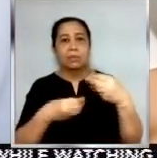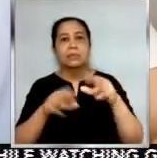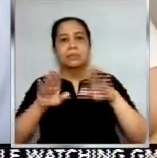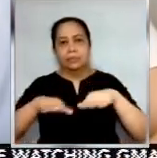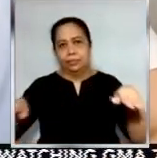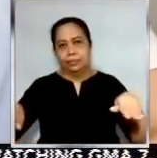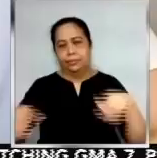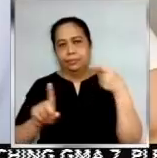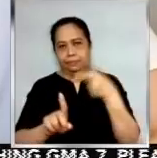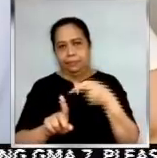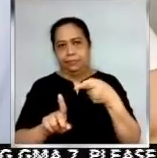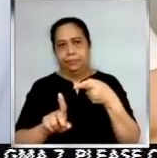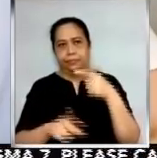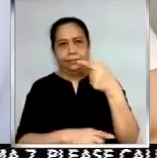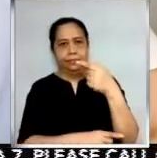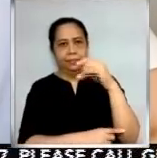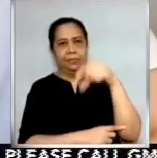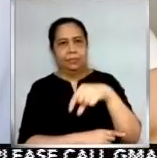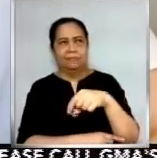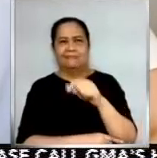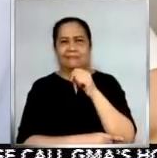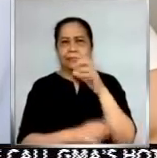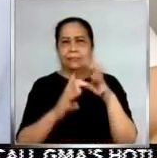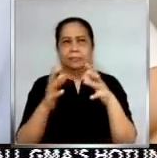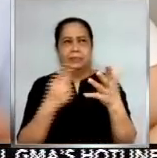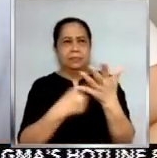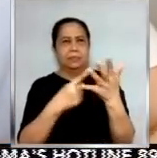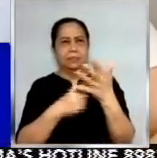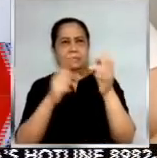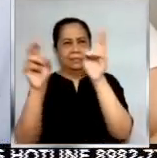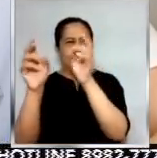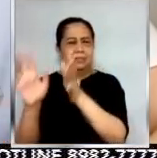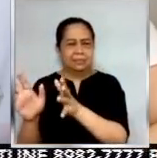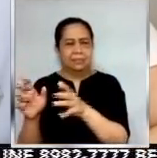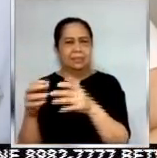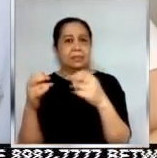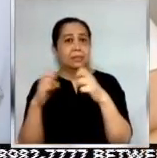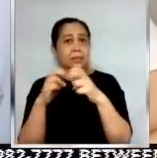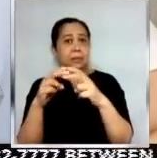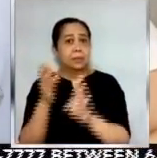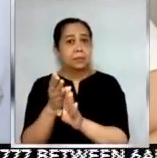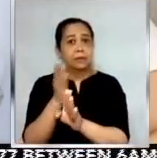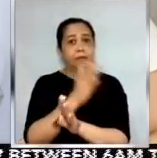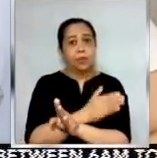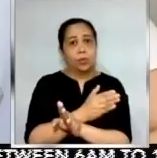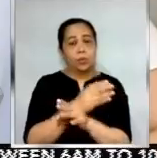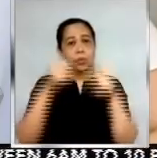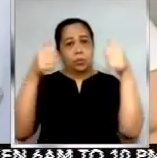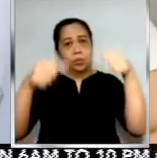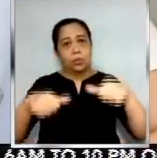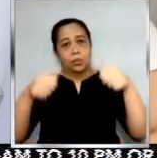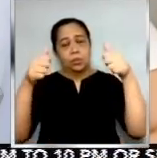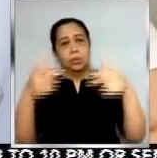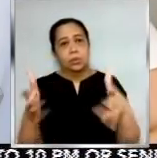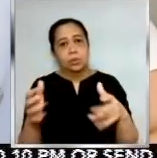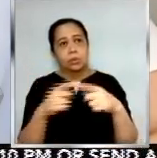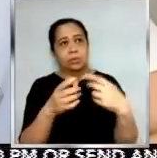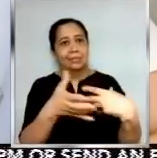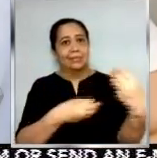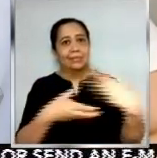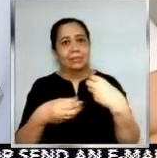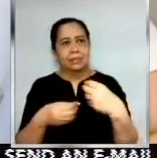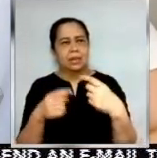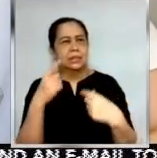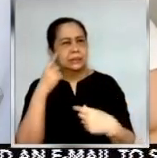Yung GCQ hindi na masyado pinag-usapan kasi parang even before pinopose yung paglabas ng bata, parang accepted